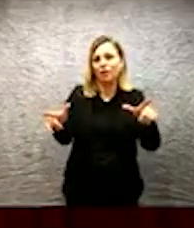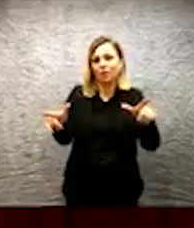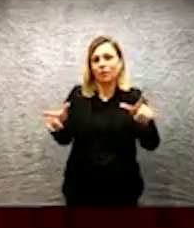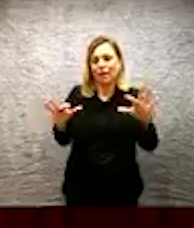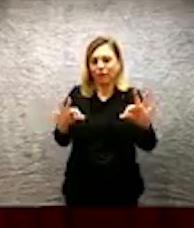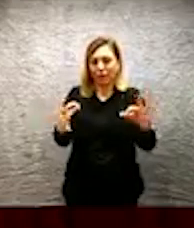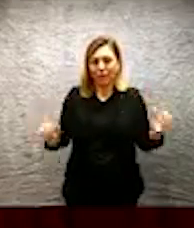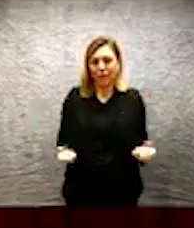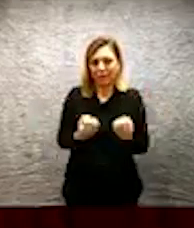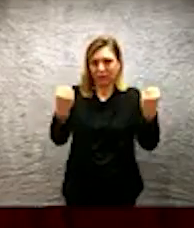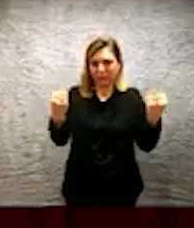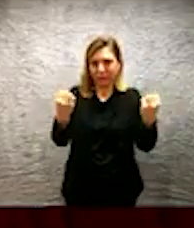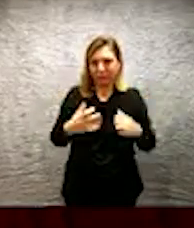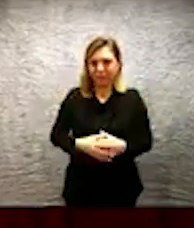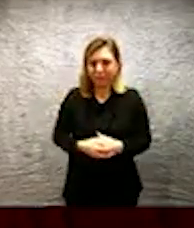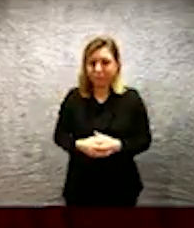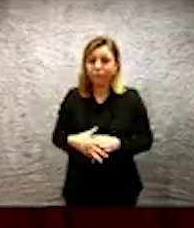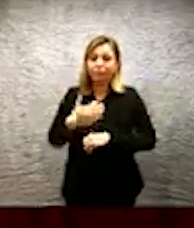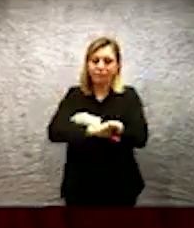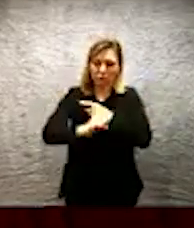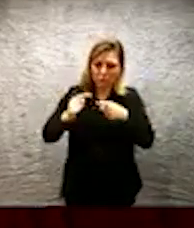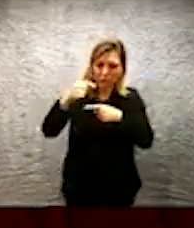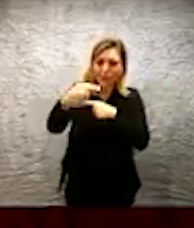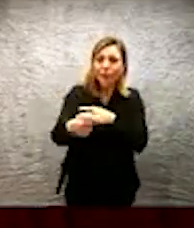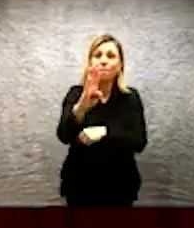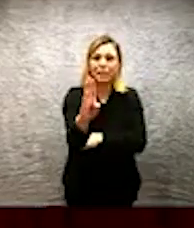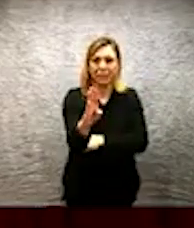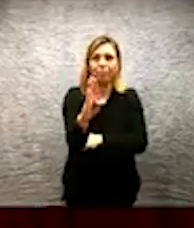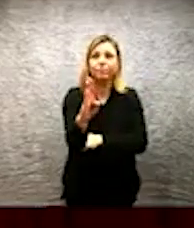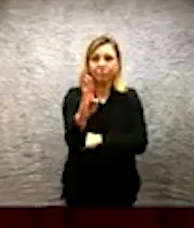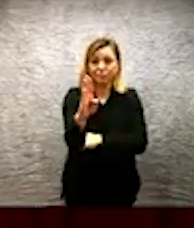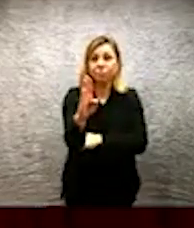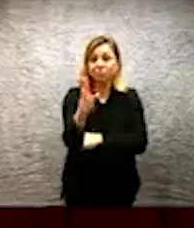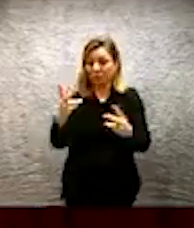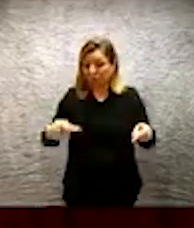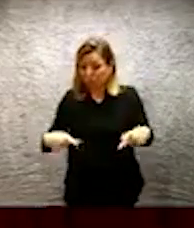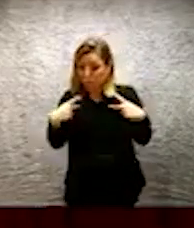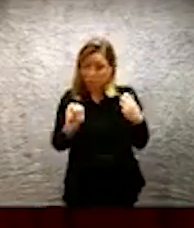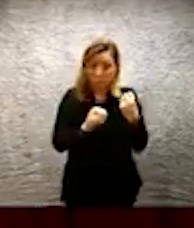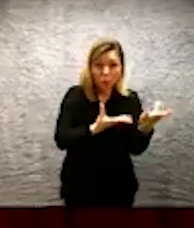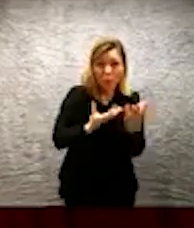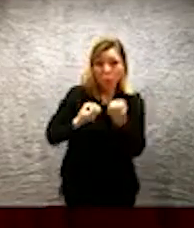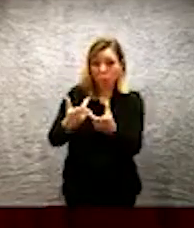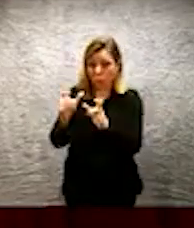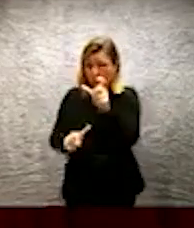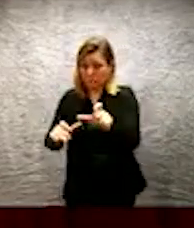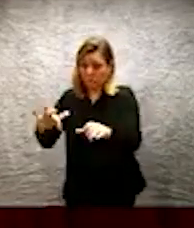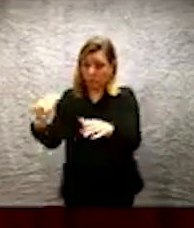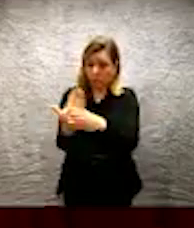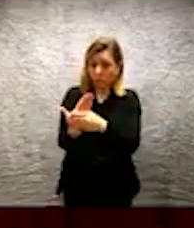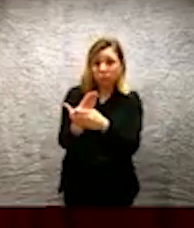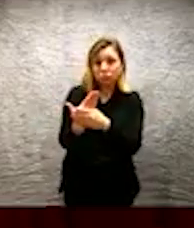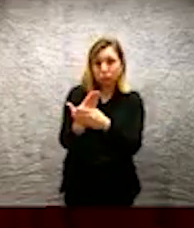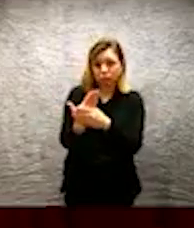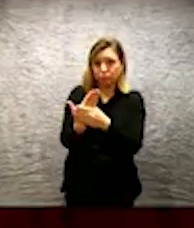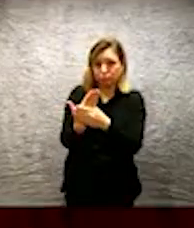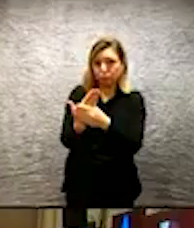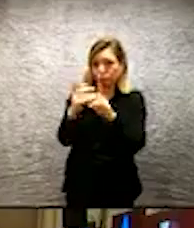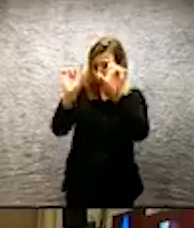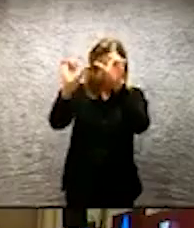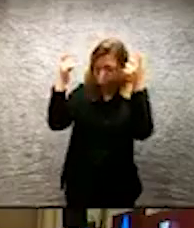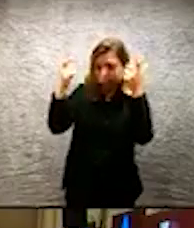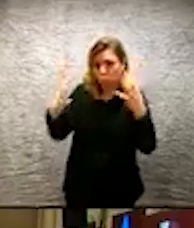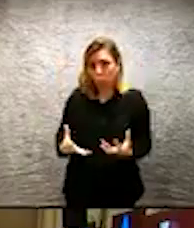des activités. Et semaine B, il sera proposé des ateliers ou des intervenants relatifs à l'orientation,